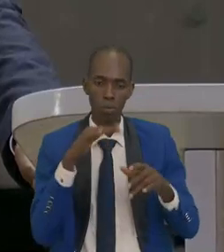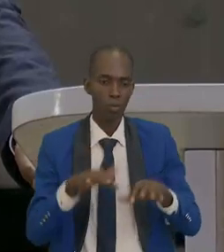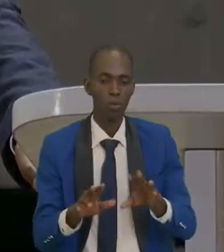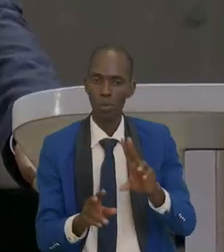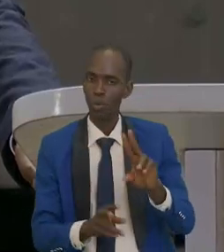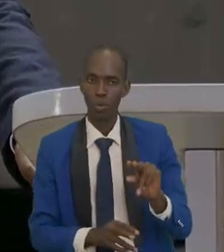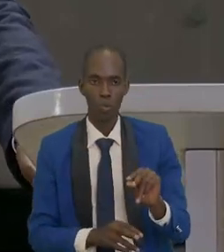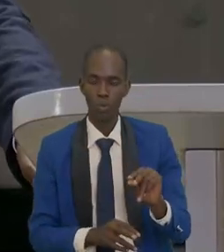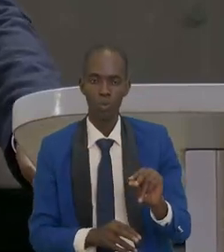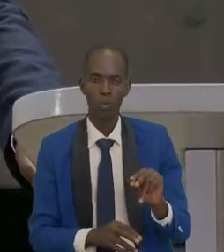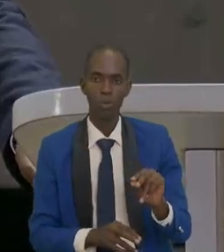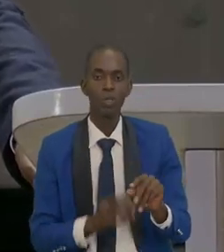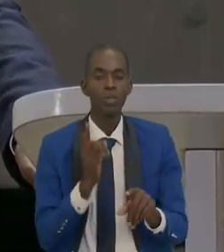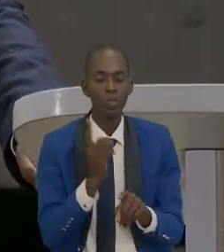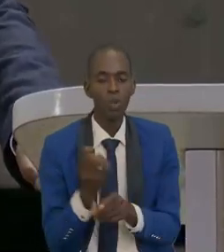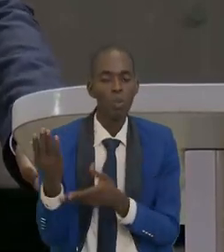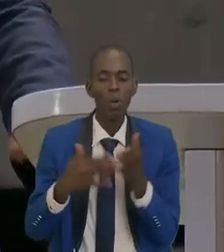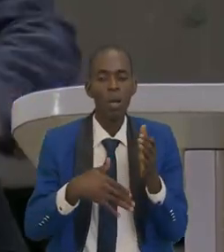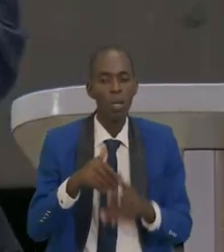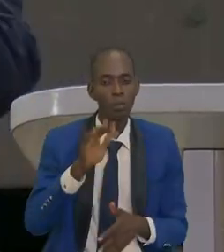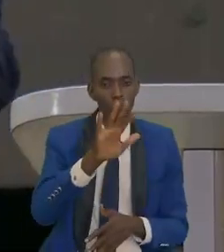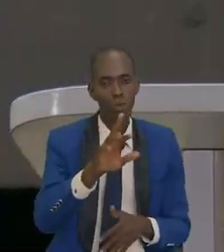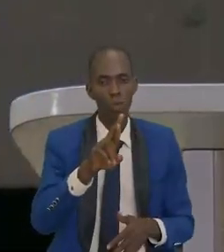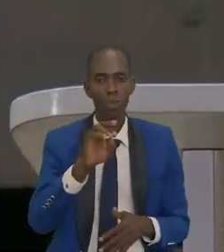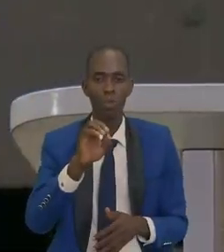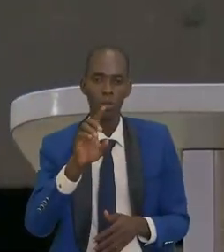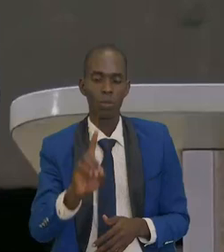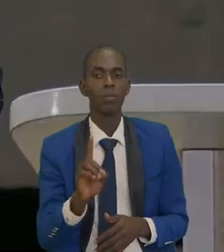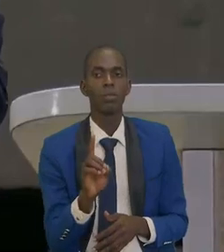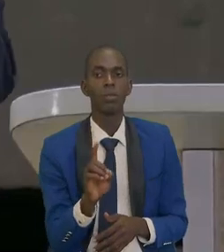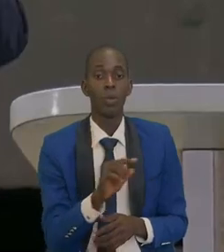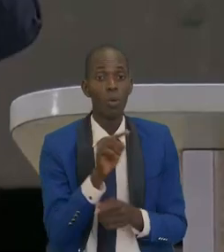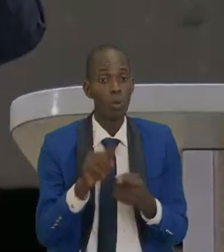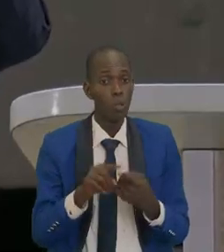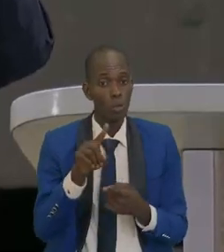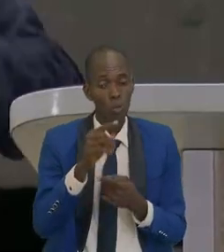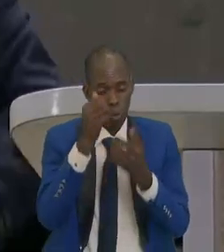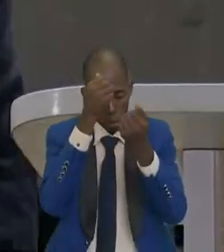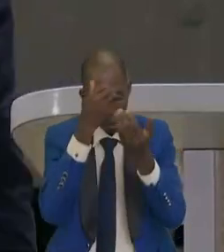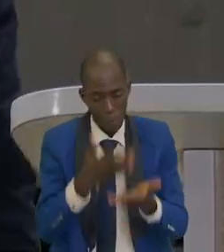non. Étends seulement ta verge. Quand tu obéis à cela,